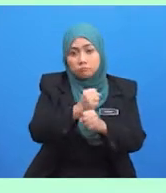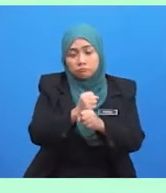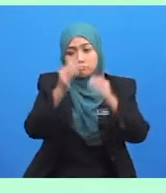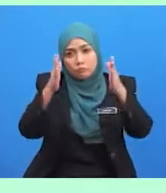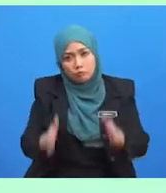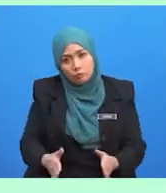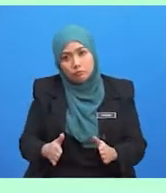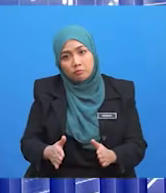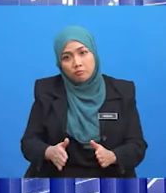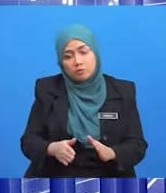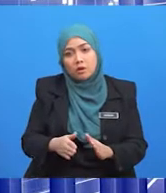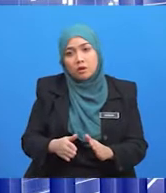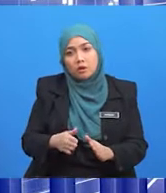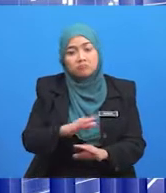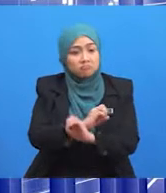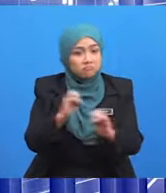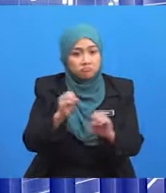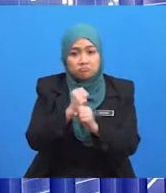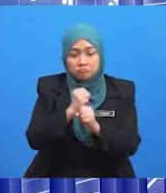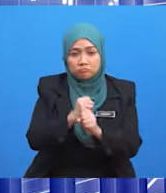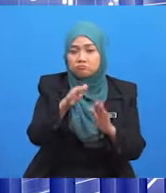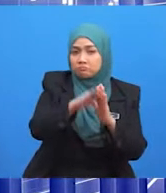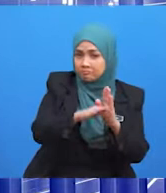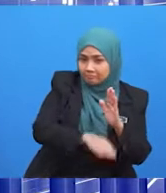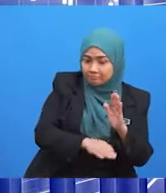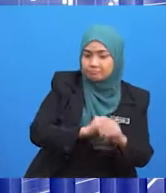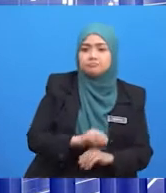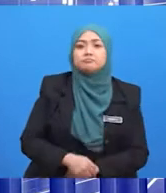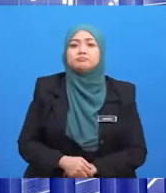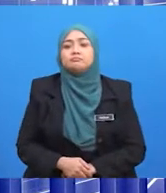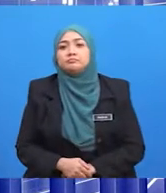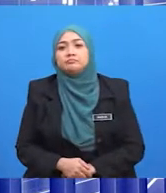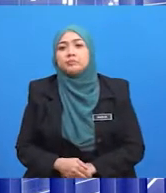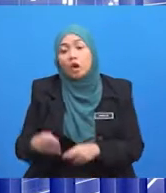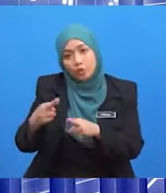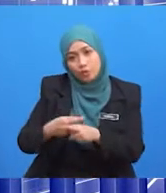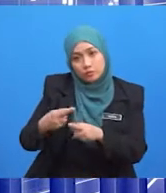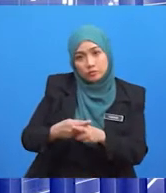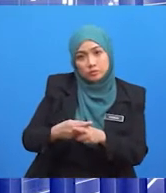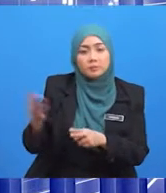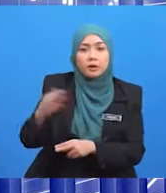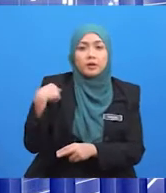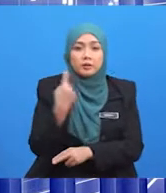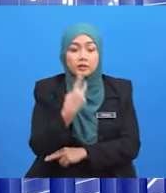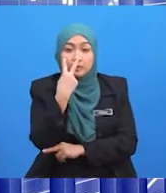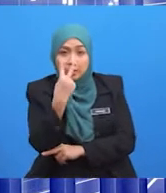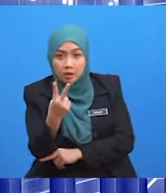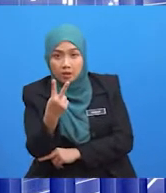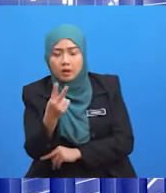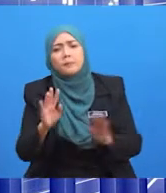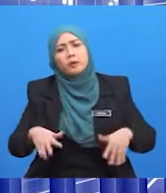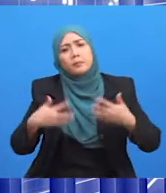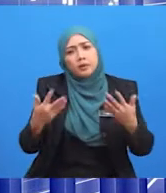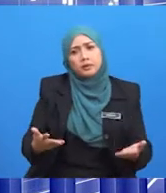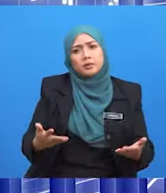menurun. Murid-murid, sebagai kesimpulan, marilah kita jenguk sejauh mana kita